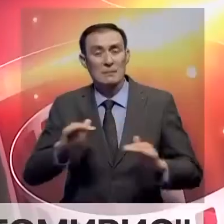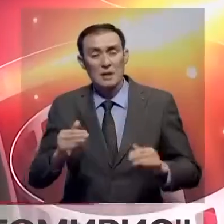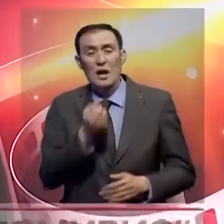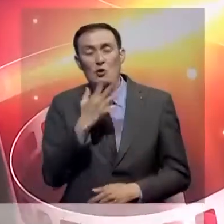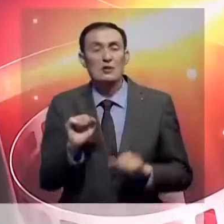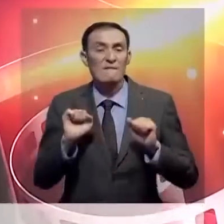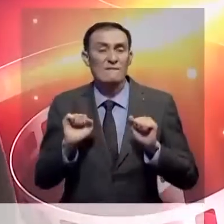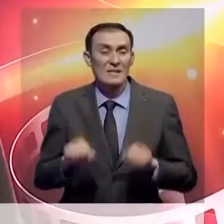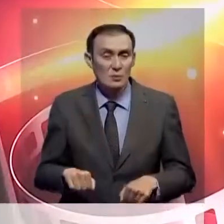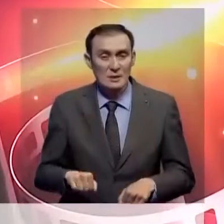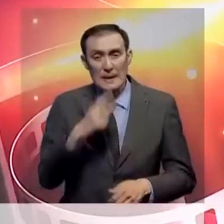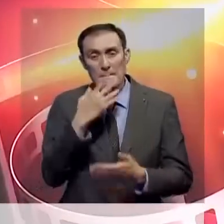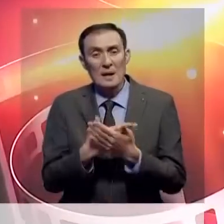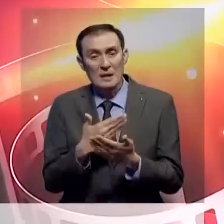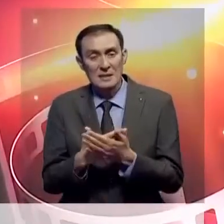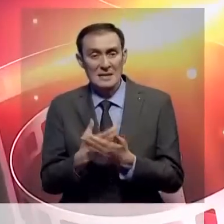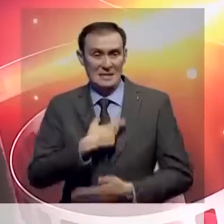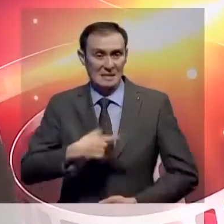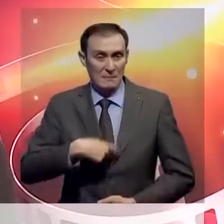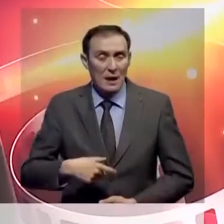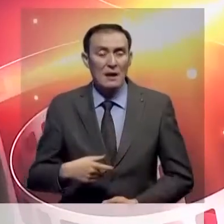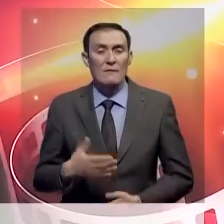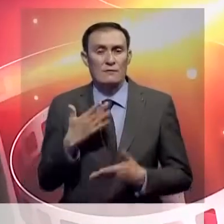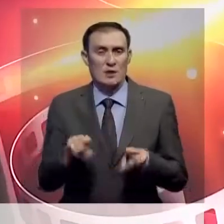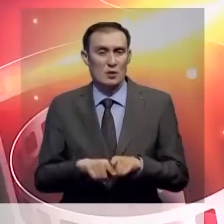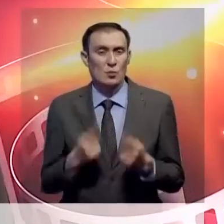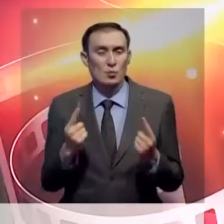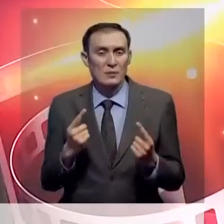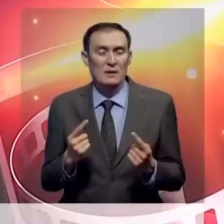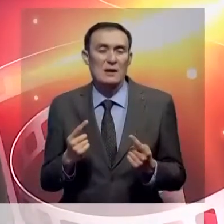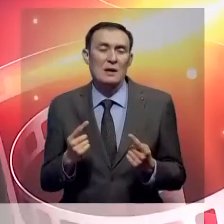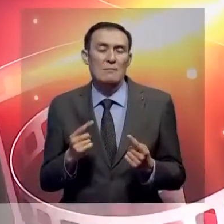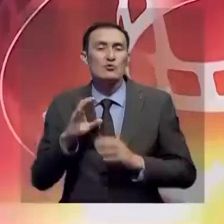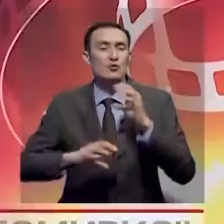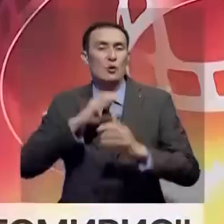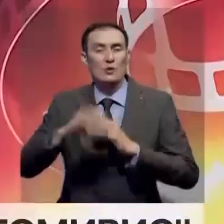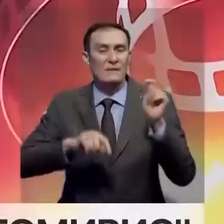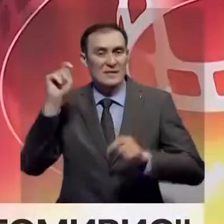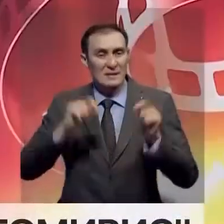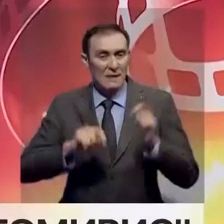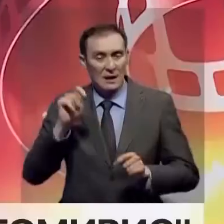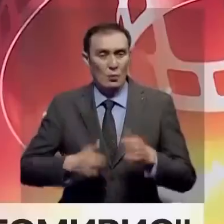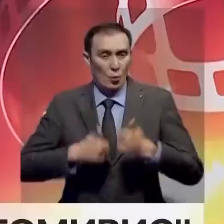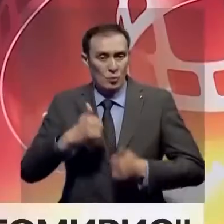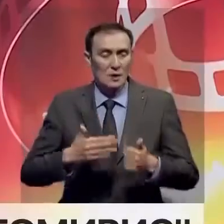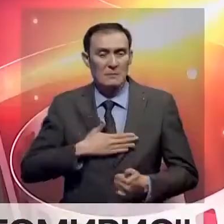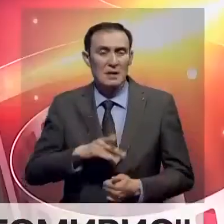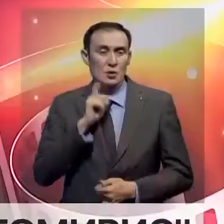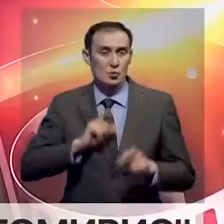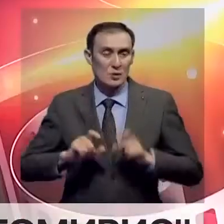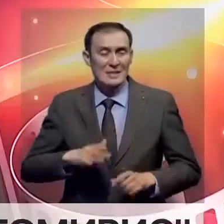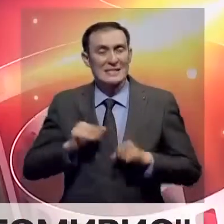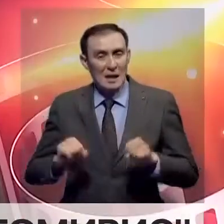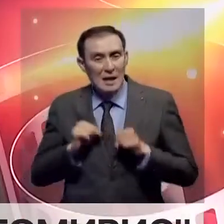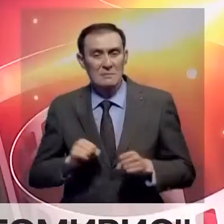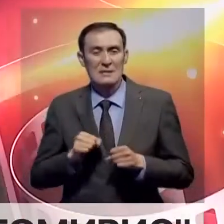хорошая возможность показать себя в таких больших интернациональных фестивалях, потому что мы, как студенты,